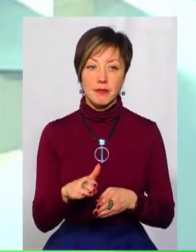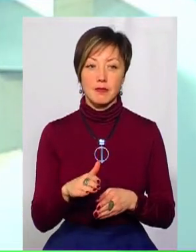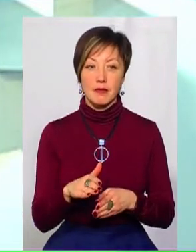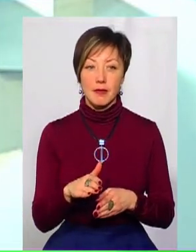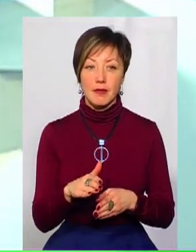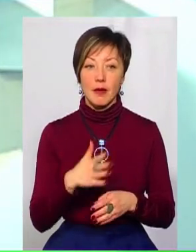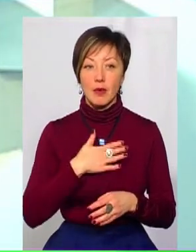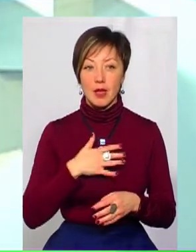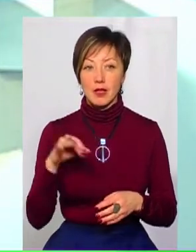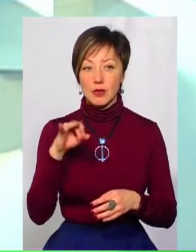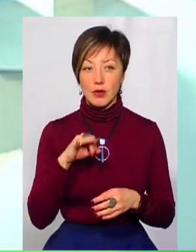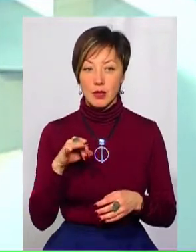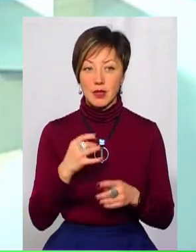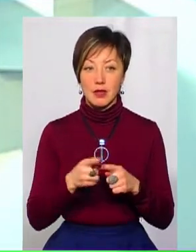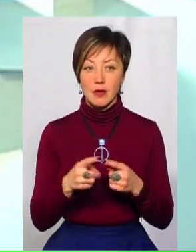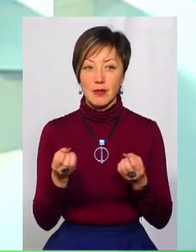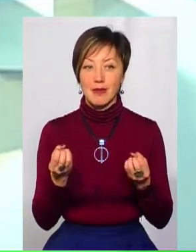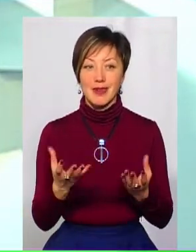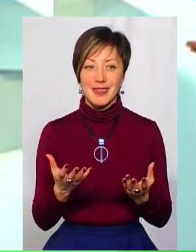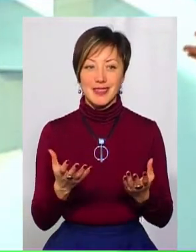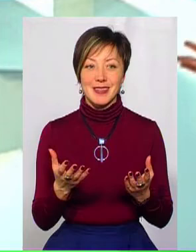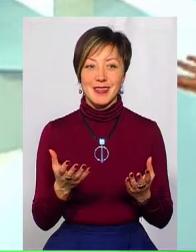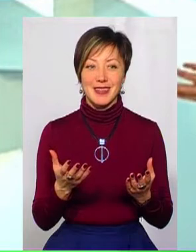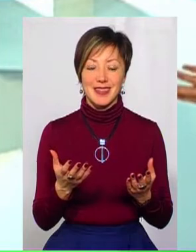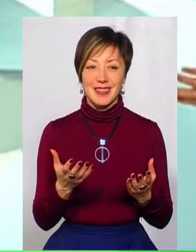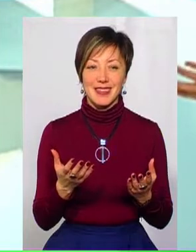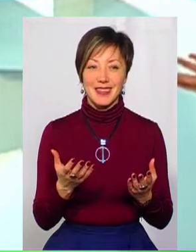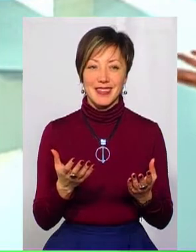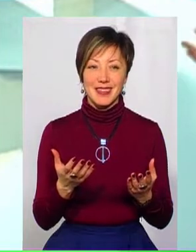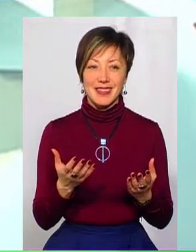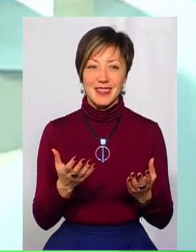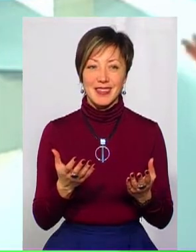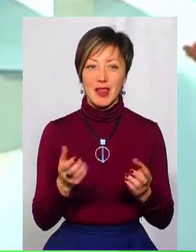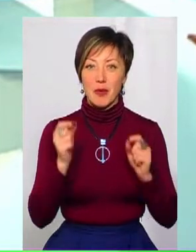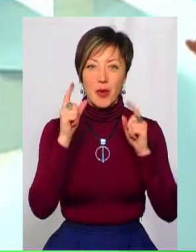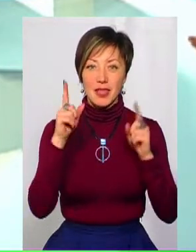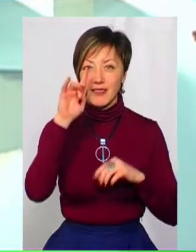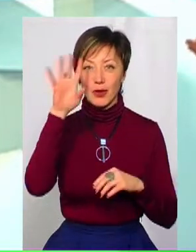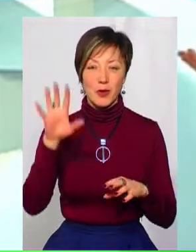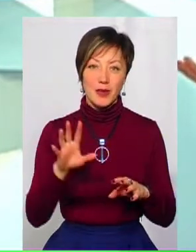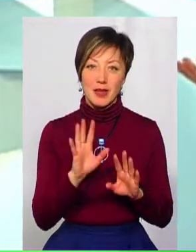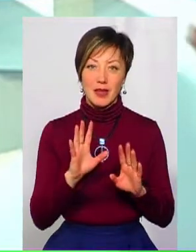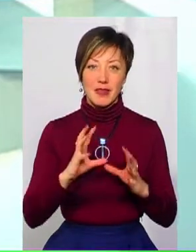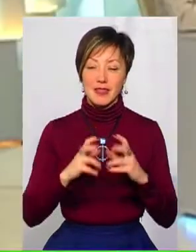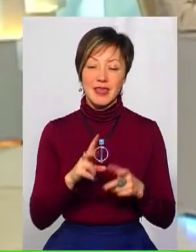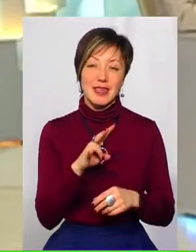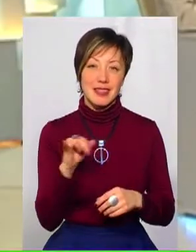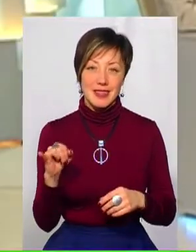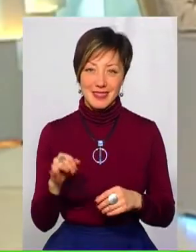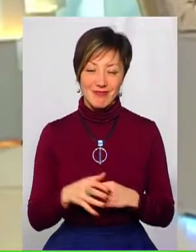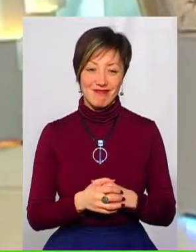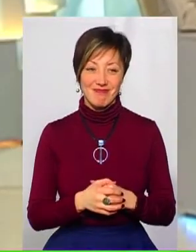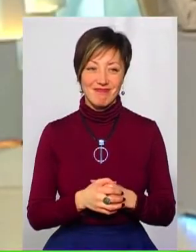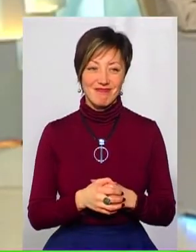крок за кроком, як в моїй історії, наприклад. Моя історія – це поступова історія. Це не історія, там, типу, прокинувся, і ти відомий на всю країну. Зовсім ні. Ти